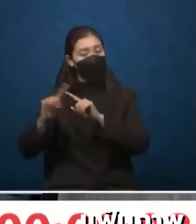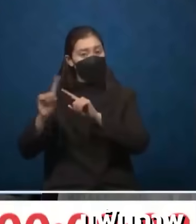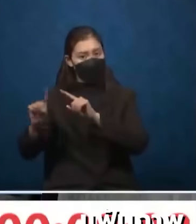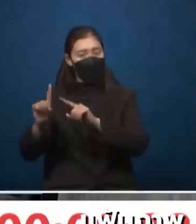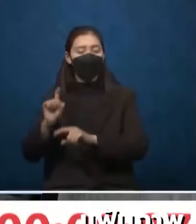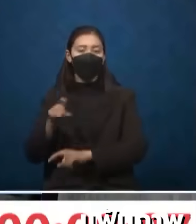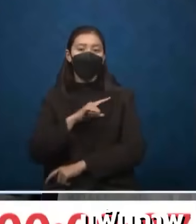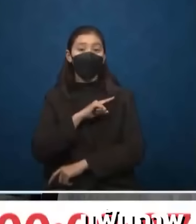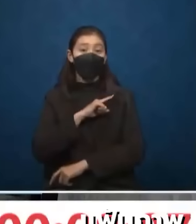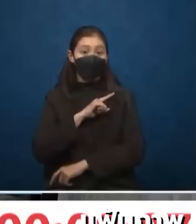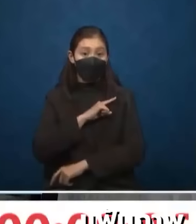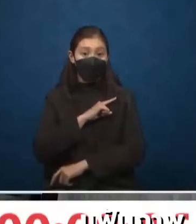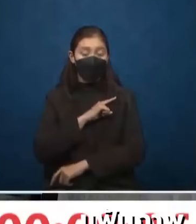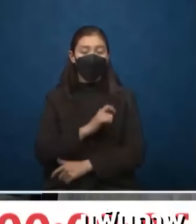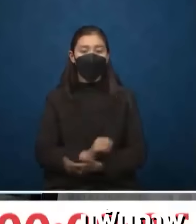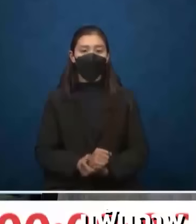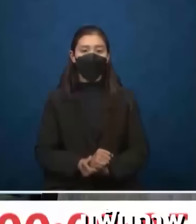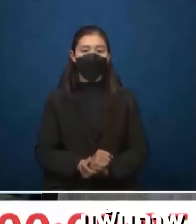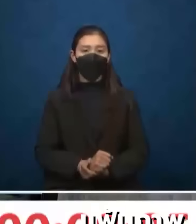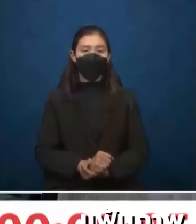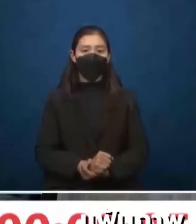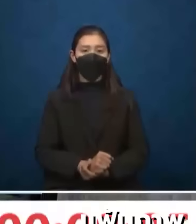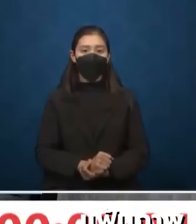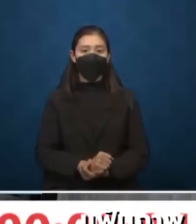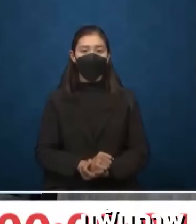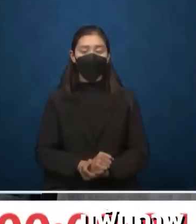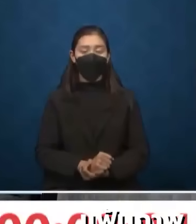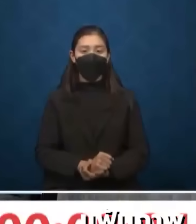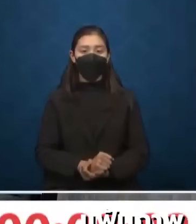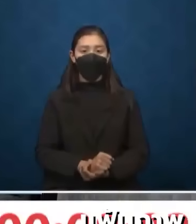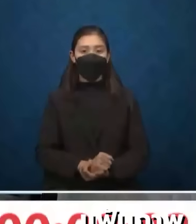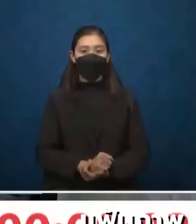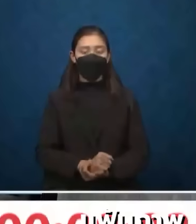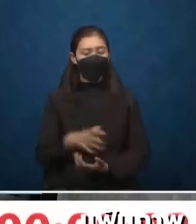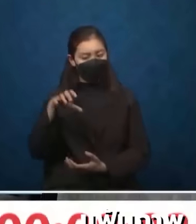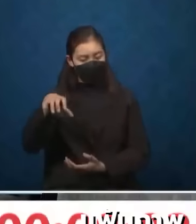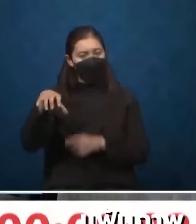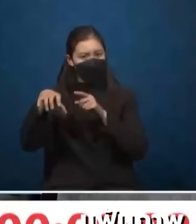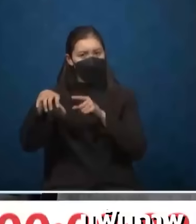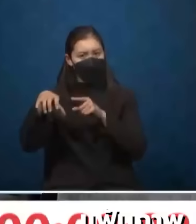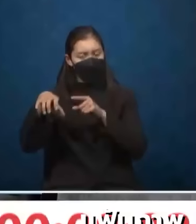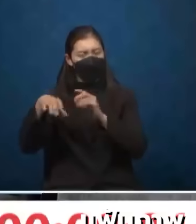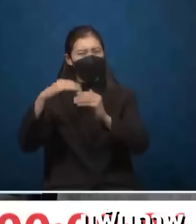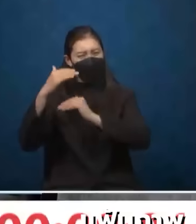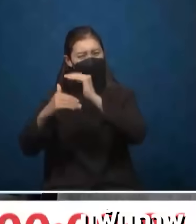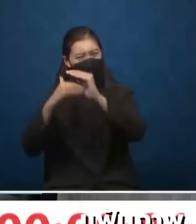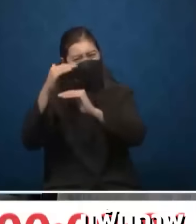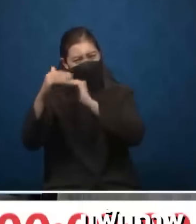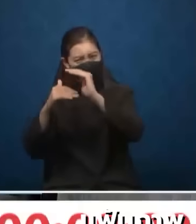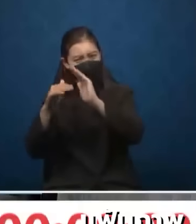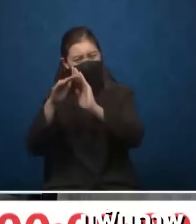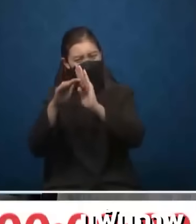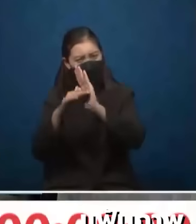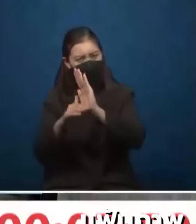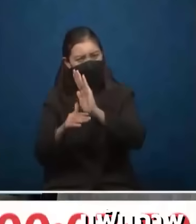นแล้วมีกรณีทำสะพานในที่สาธารณะแล้วมีการเรียกเก็บเงินค่าผ่านทางเรื่องเหล่